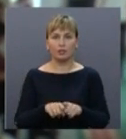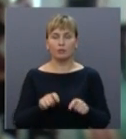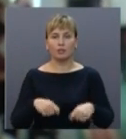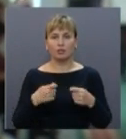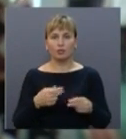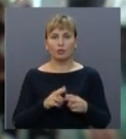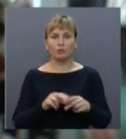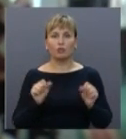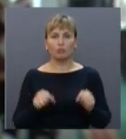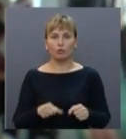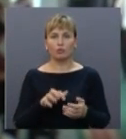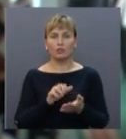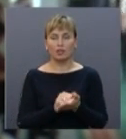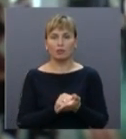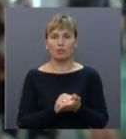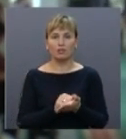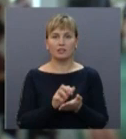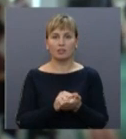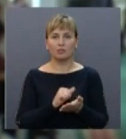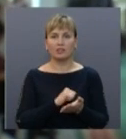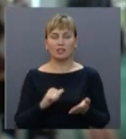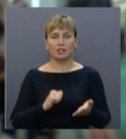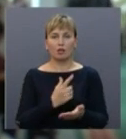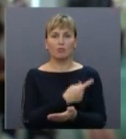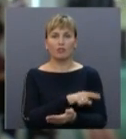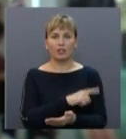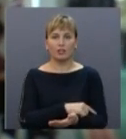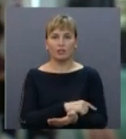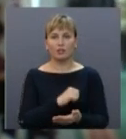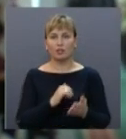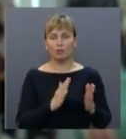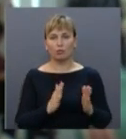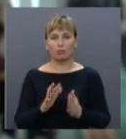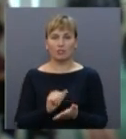которые могут заниматься сами врачи, то есть саморегулированием заниматься.